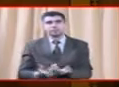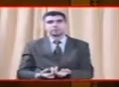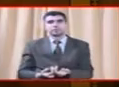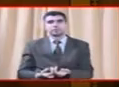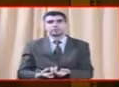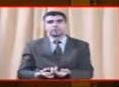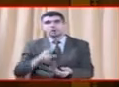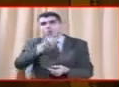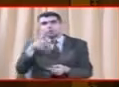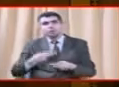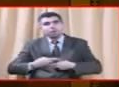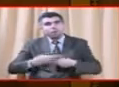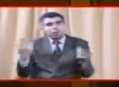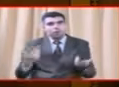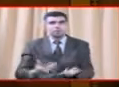الطبيعية